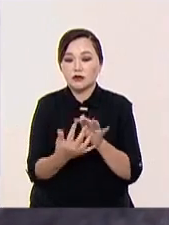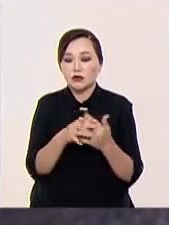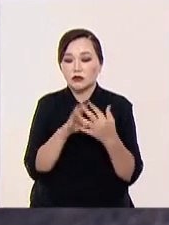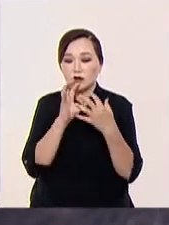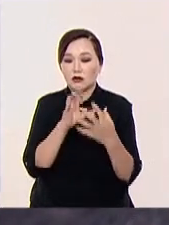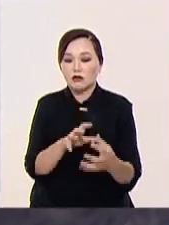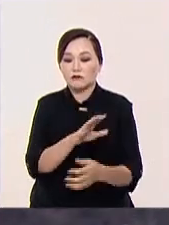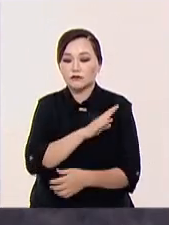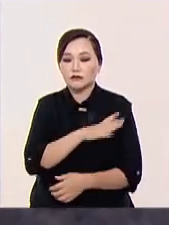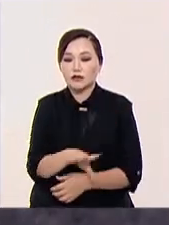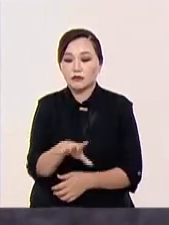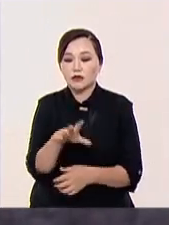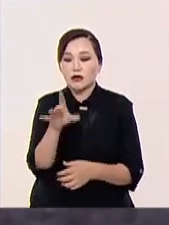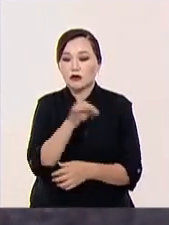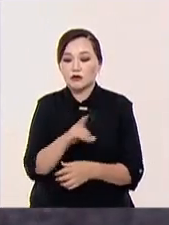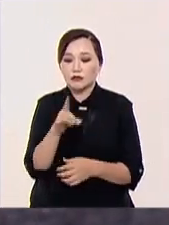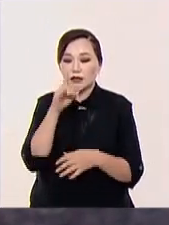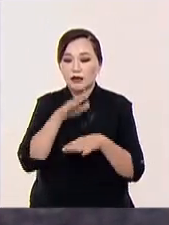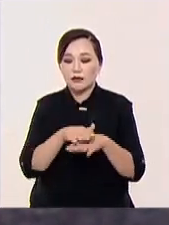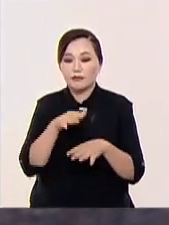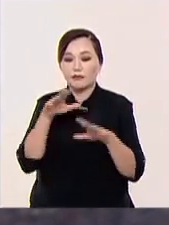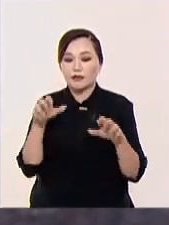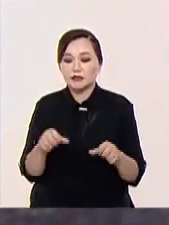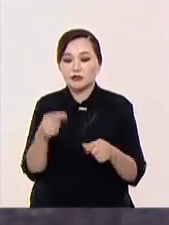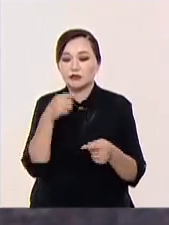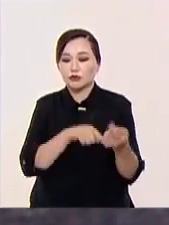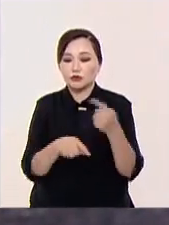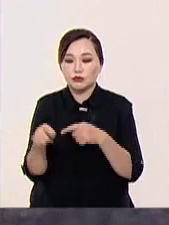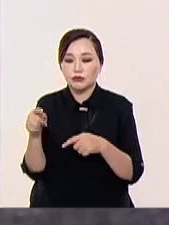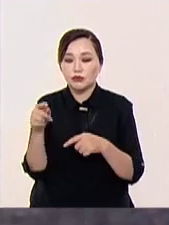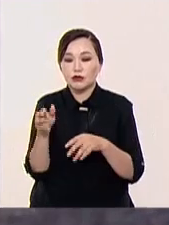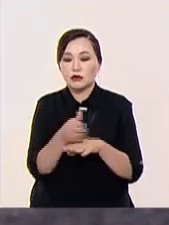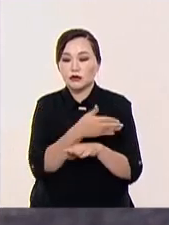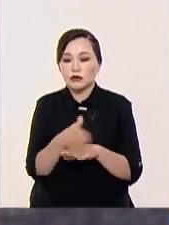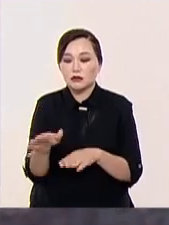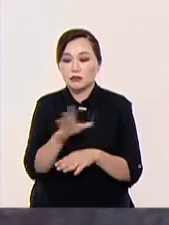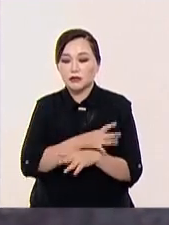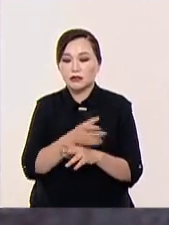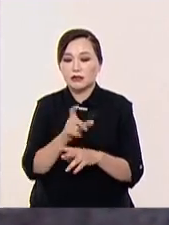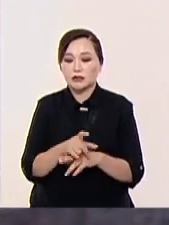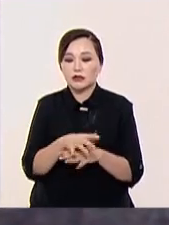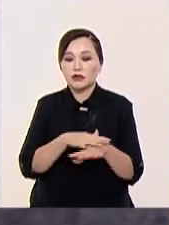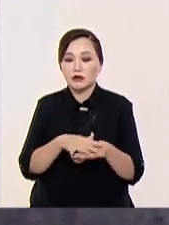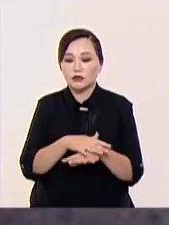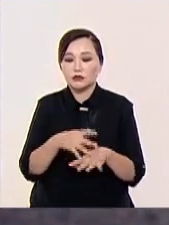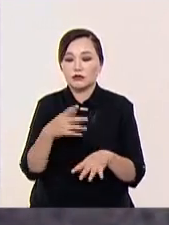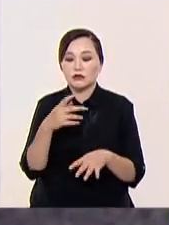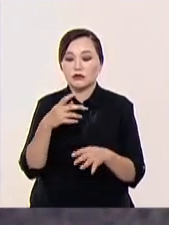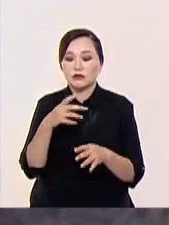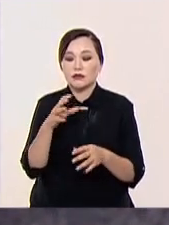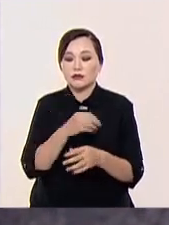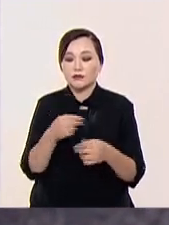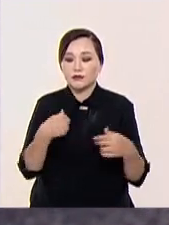аяқ баспапты. Аудан әкімдігі мен қала билігі мәселені бір-біріне сырып отырғандықтан екі ортада жұрт жол азабын тартып